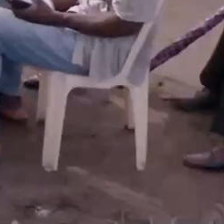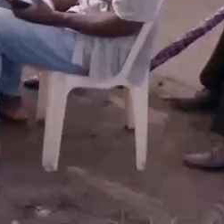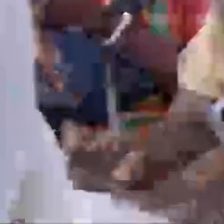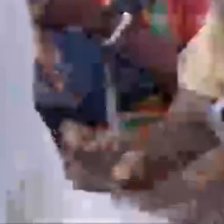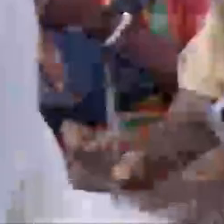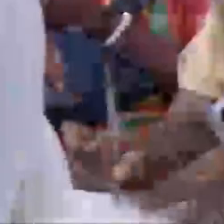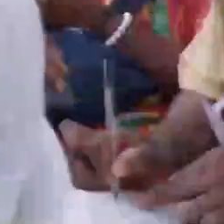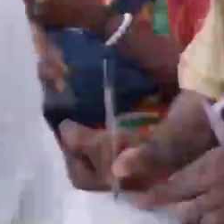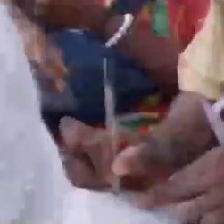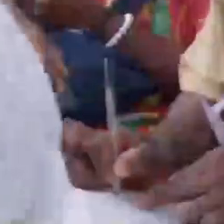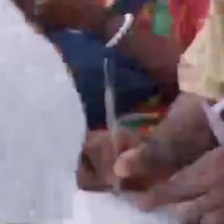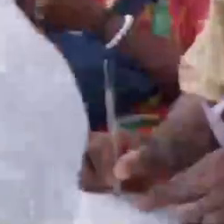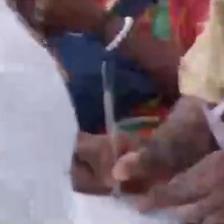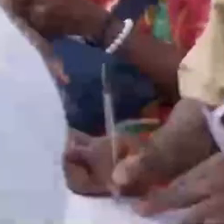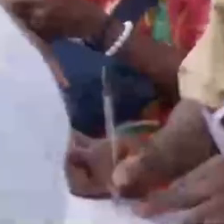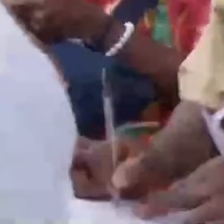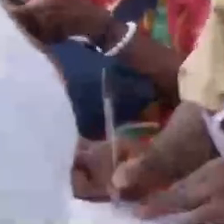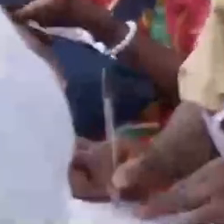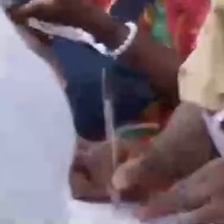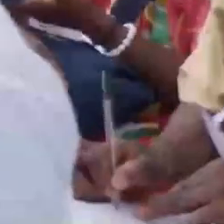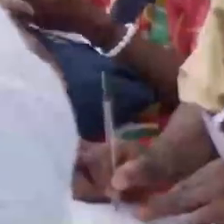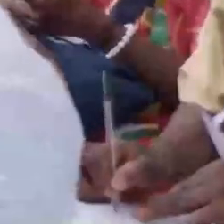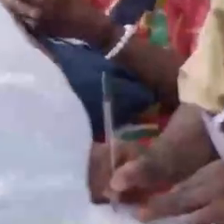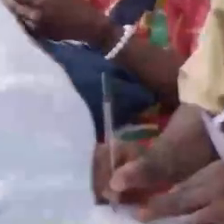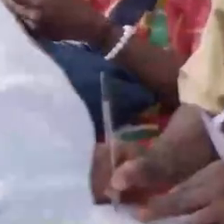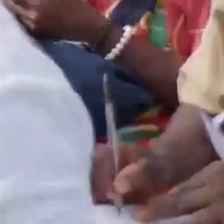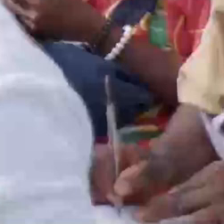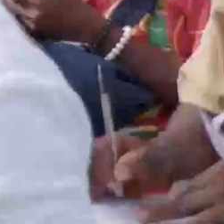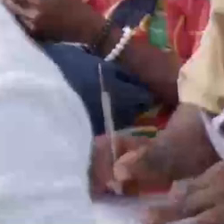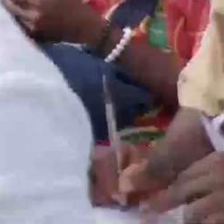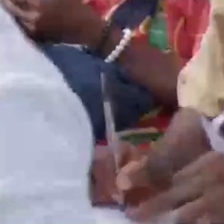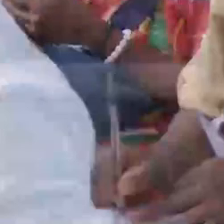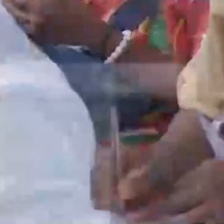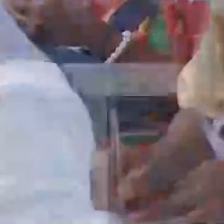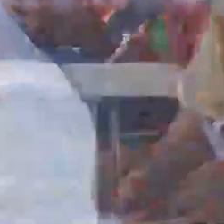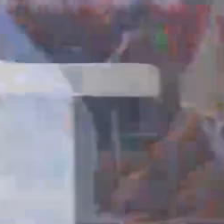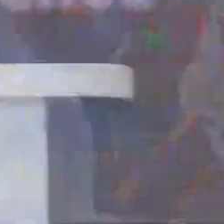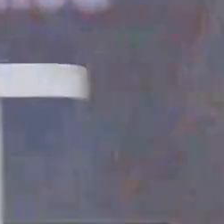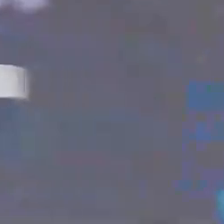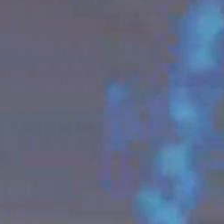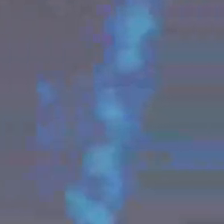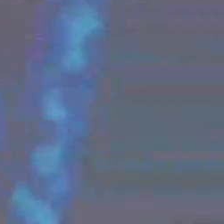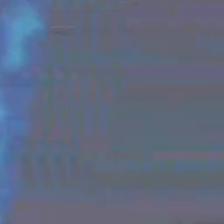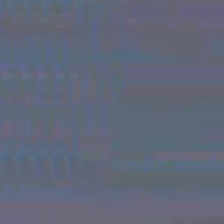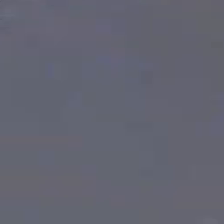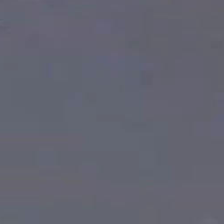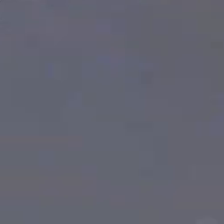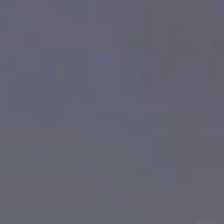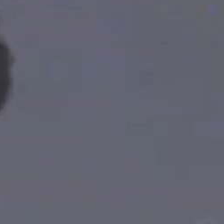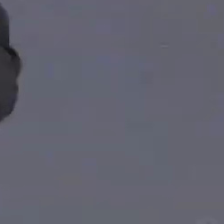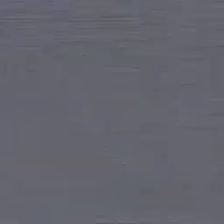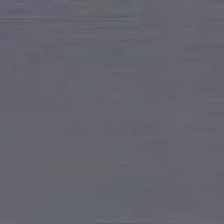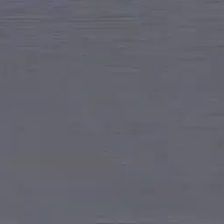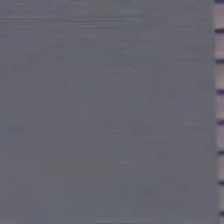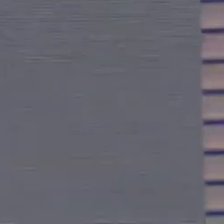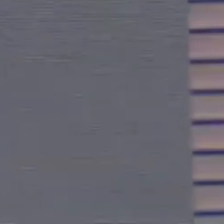dictionary. L'échec est annulé de ton dictionnaire. The power of God is with you. La puissance de Dieu est avec toi. The promise of